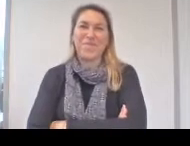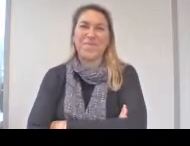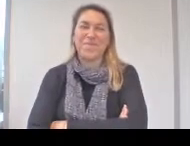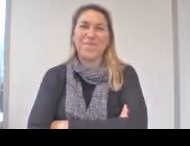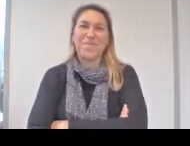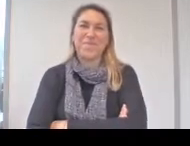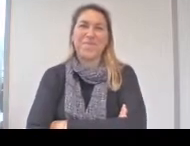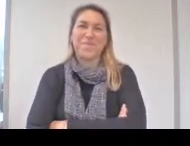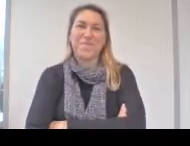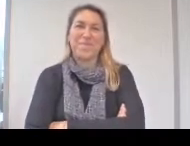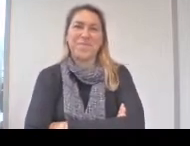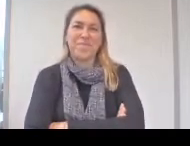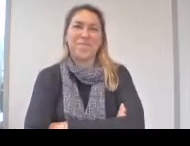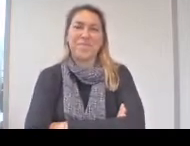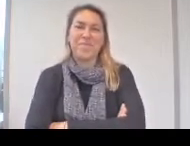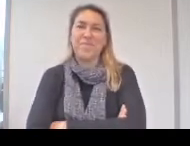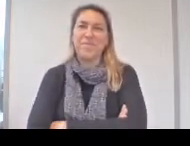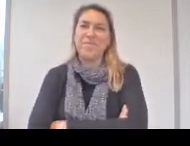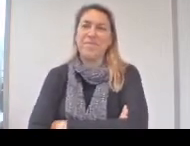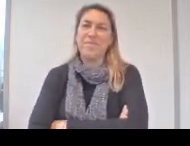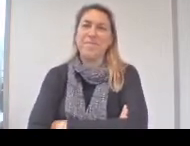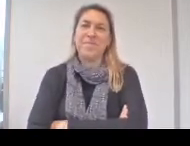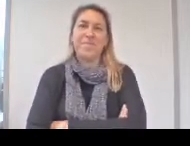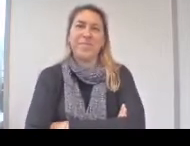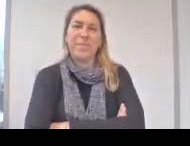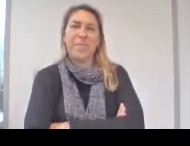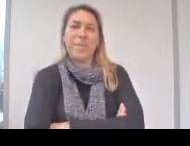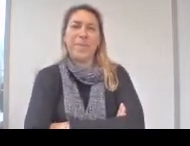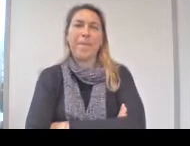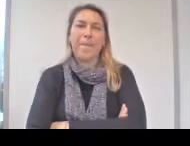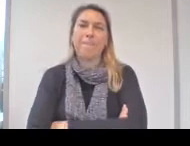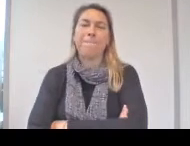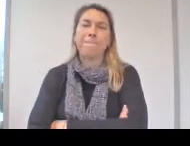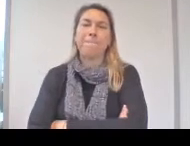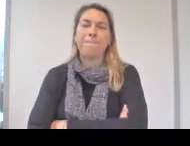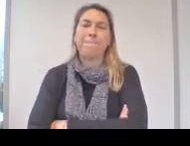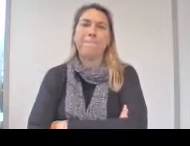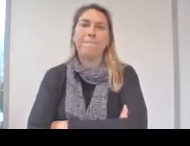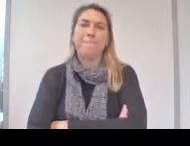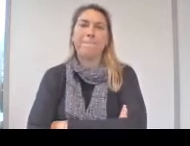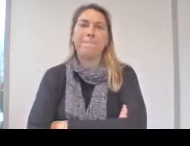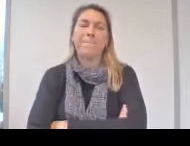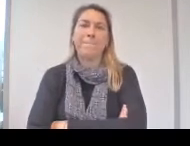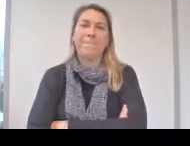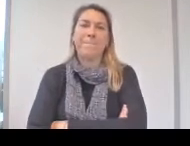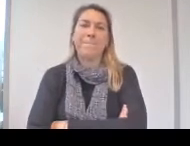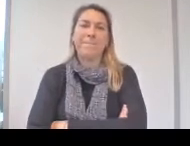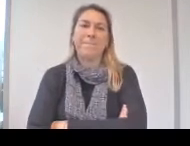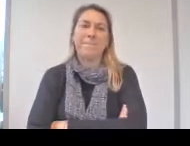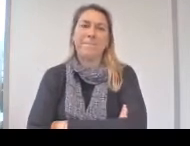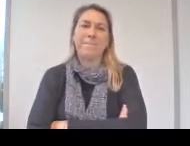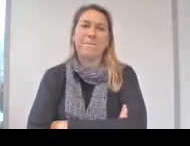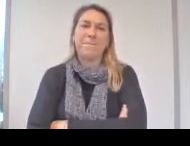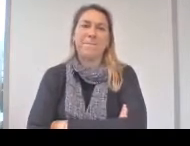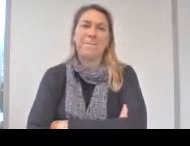l'ensemble des métiers en lien avec l'accompagnement, l'animation, le sport et le bien-être. Qu'est-ce qui réunit tous ces métiers? Ben là encore, hein, c'est